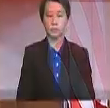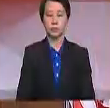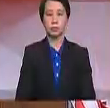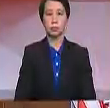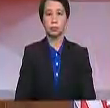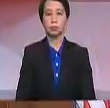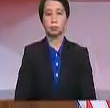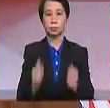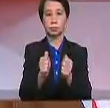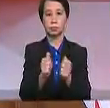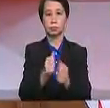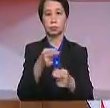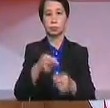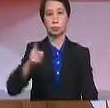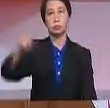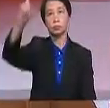Bismillahirrahmanirrahim.